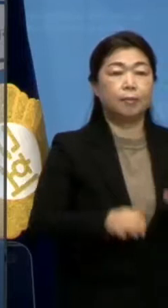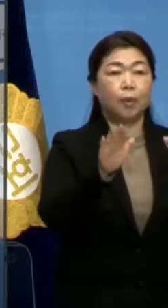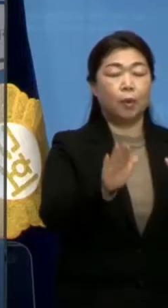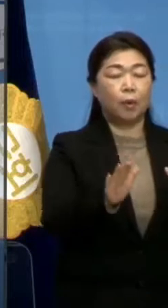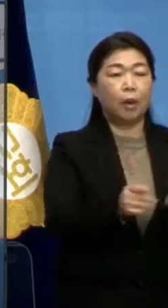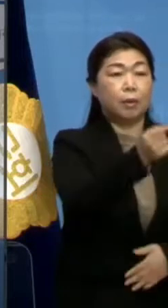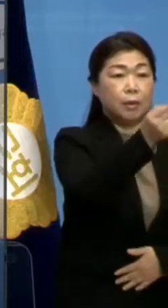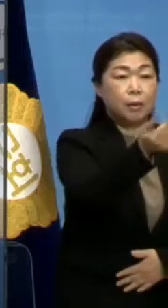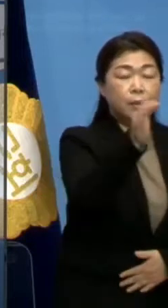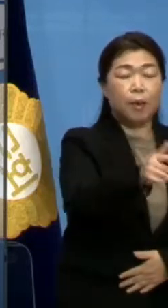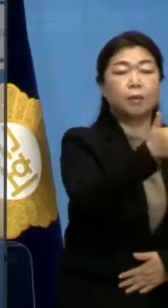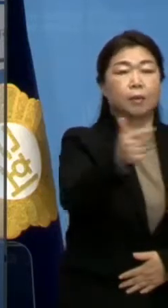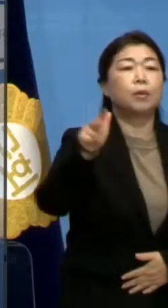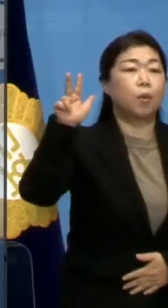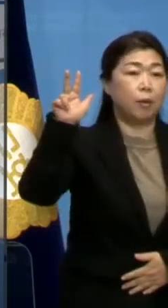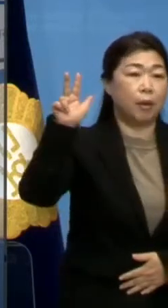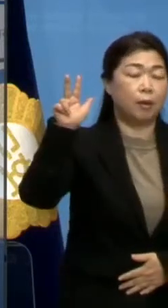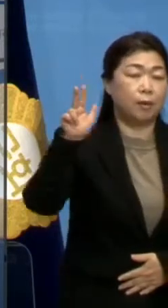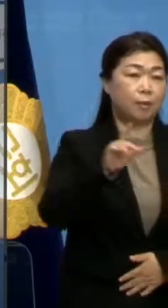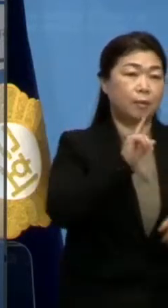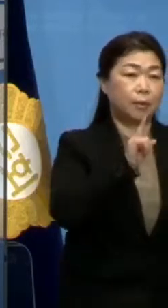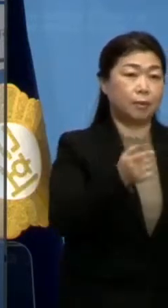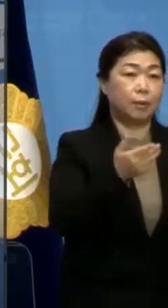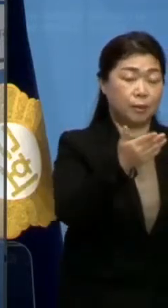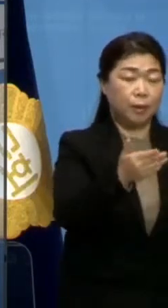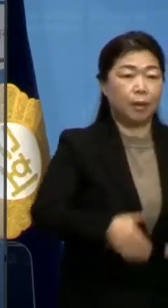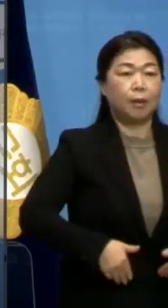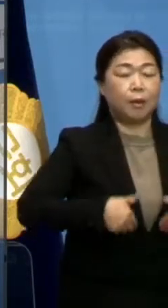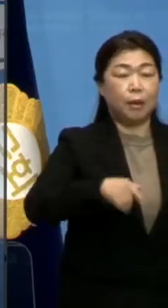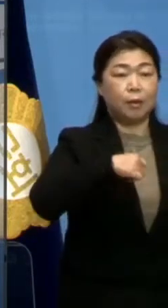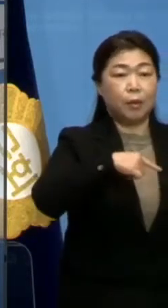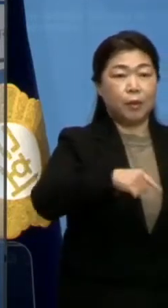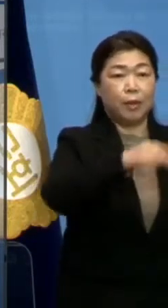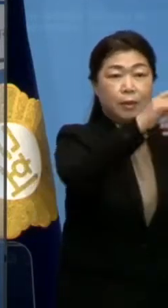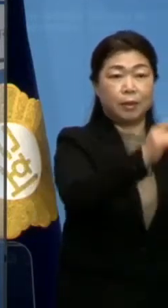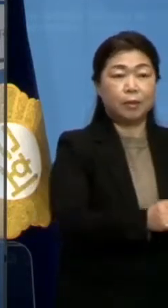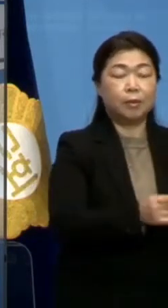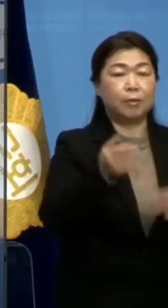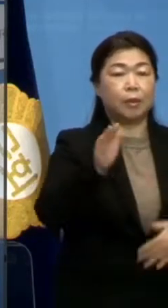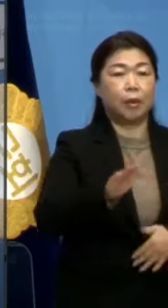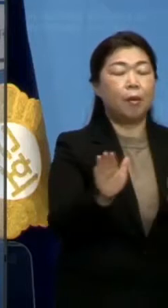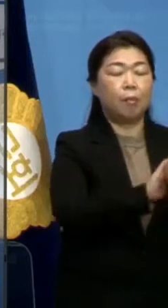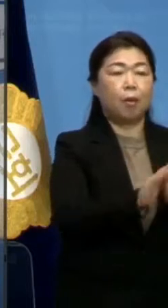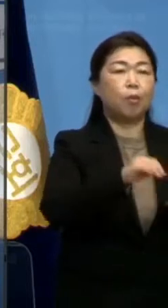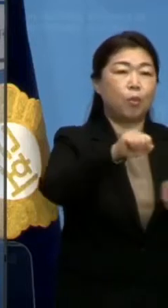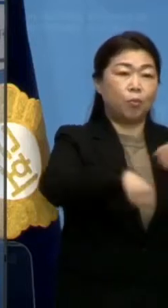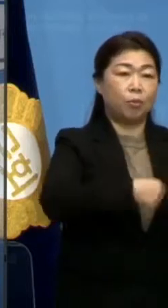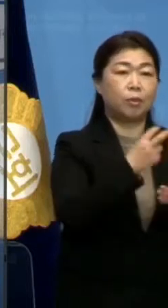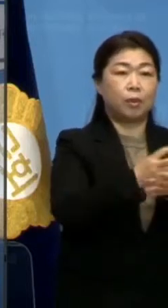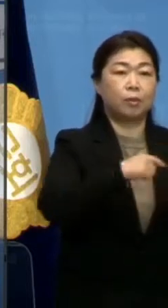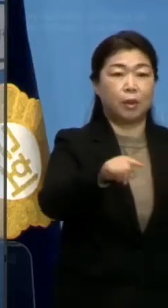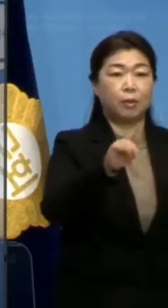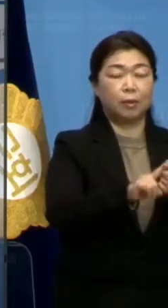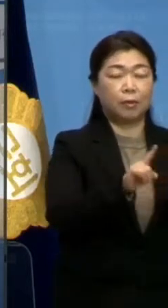작지만 큰 공약 따뜻한 정책 시리즈 인데요 반려동물 정책